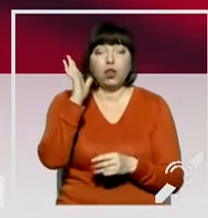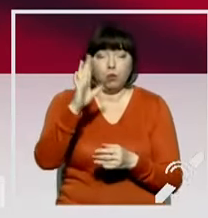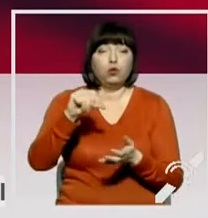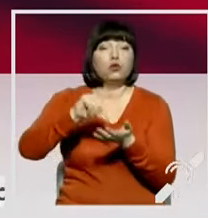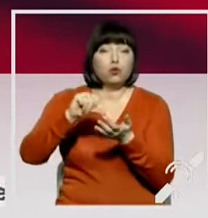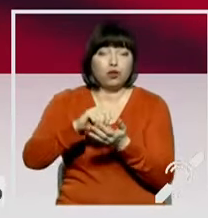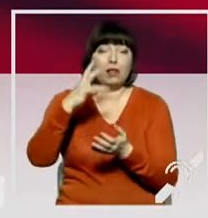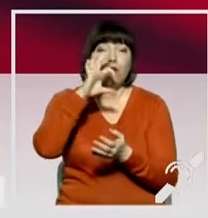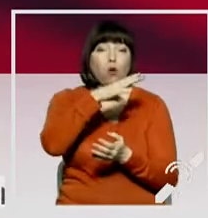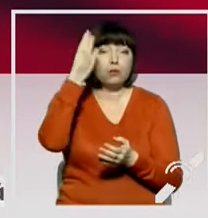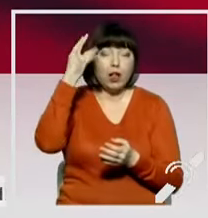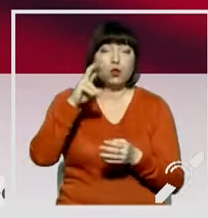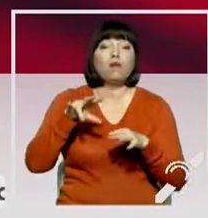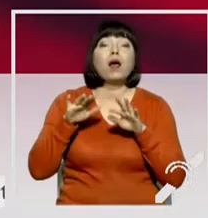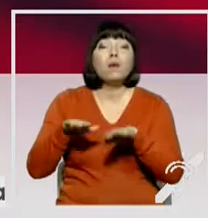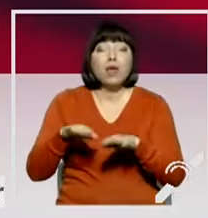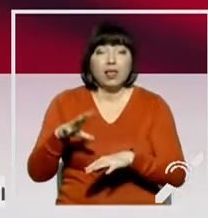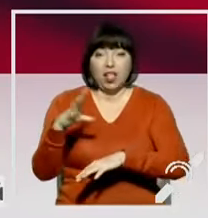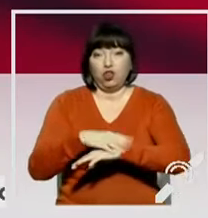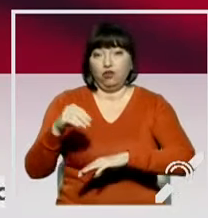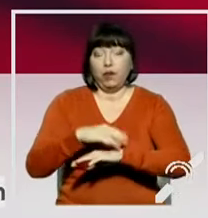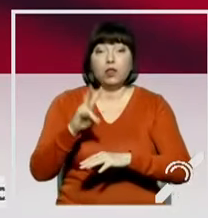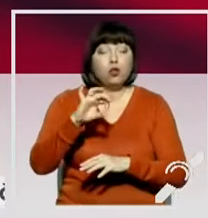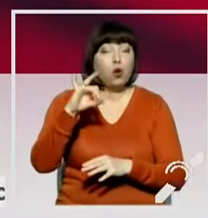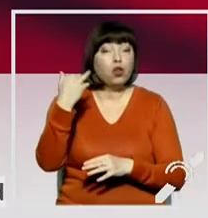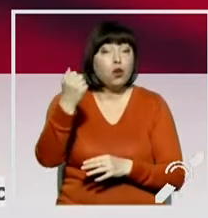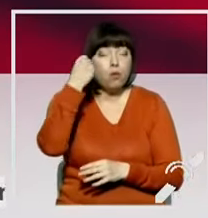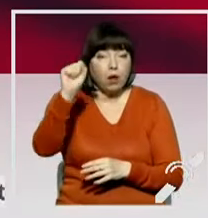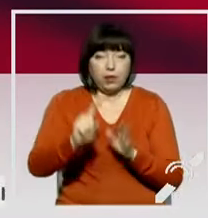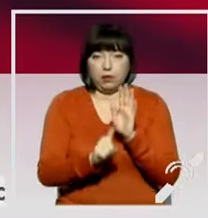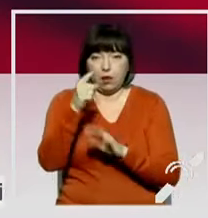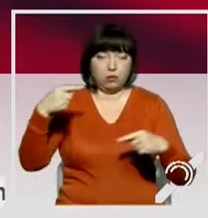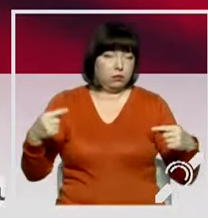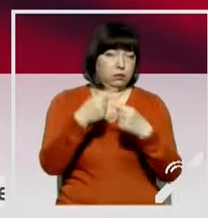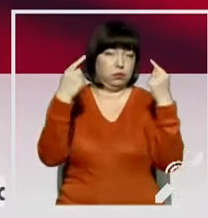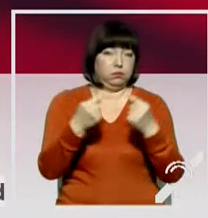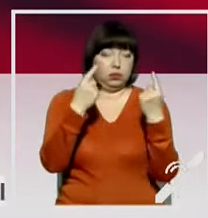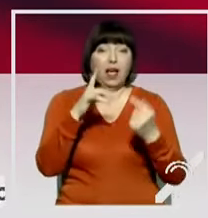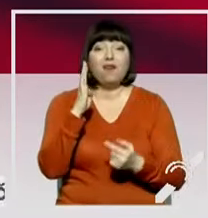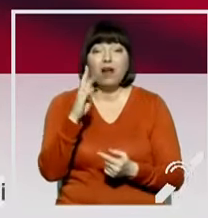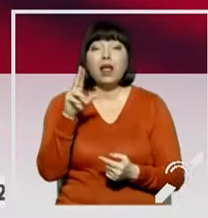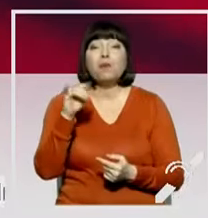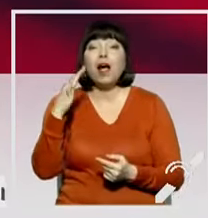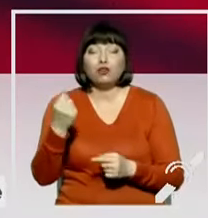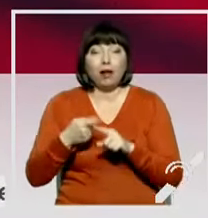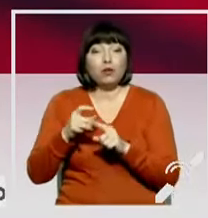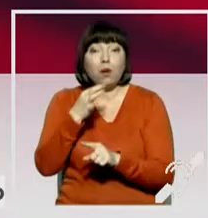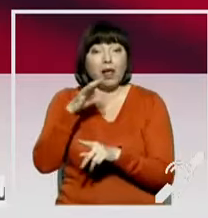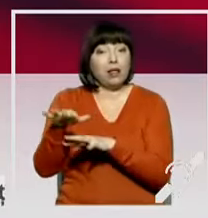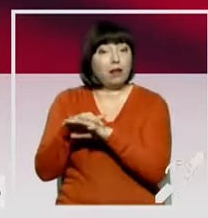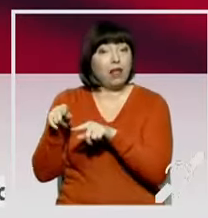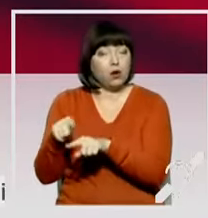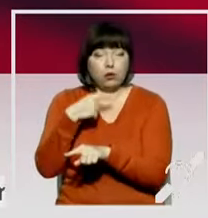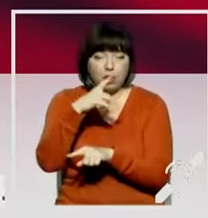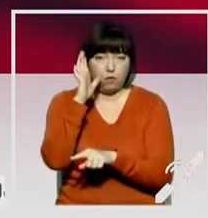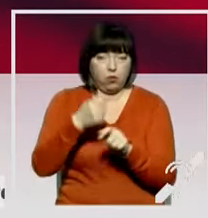Moldova la ediția din Suedia. Însă victoria sa a stârnit controverse, iar Valeria Pașa, favorita publicului, a anunțat